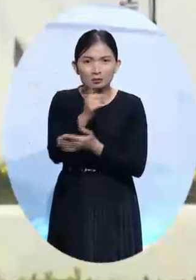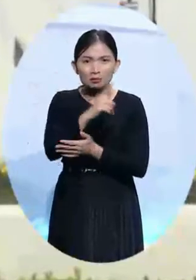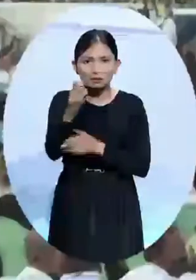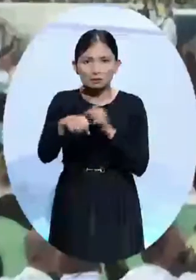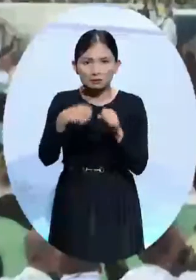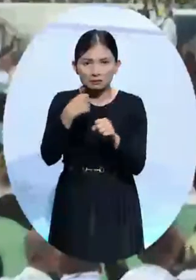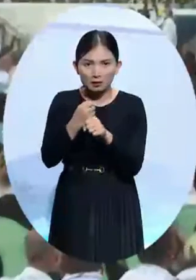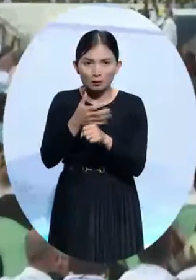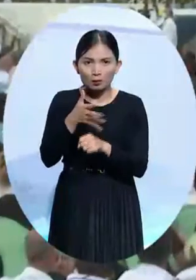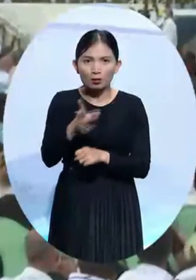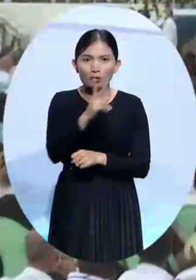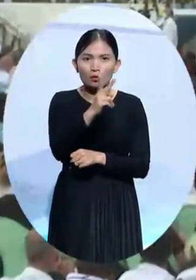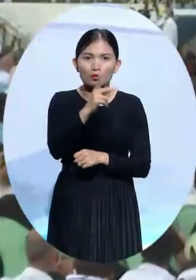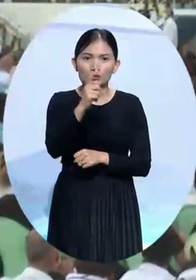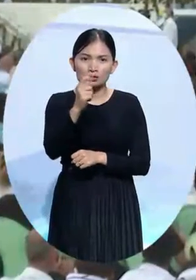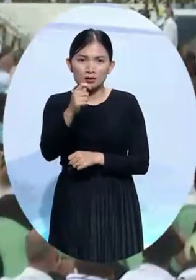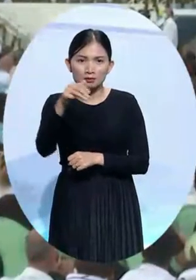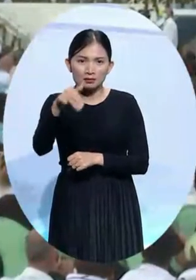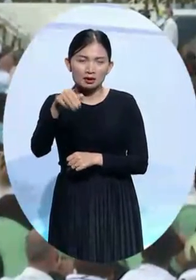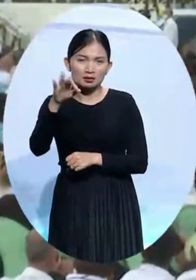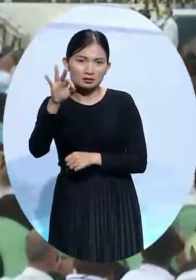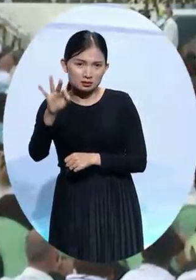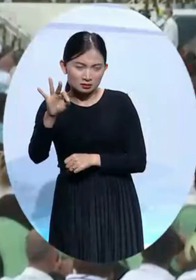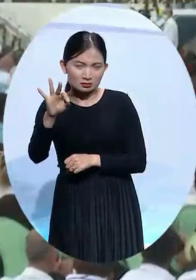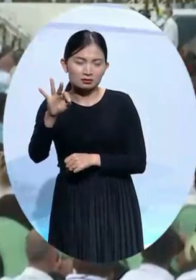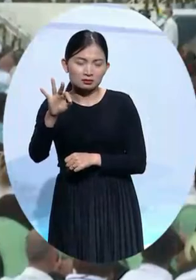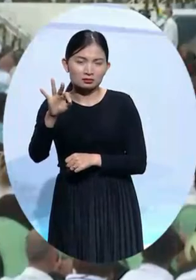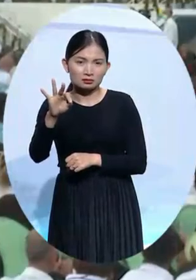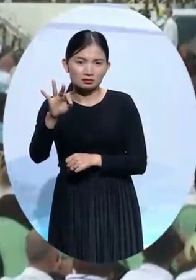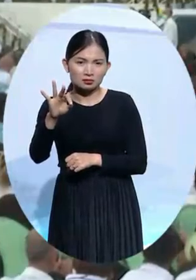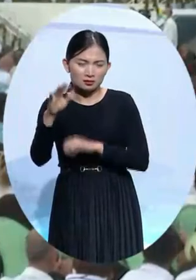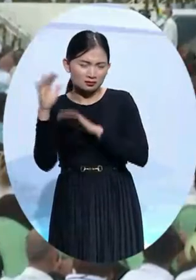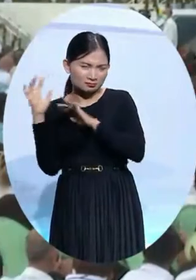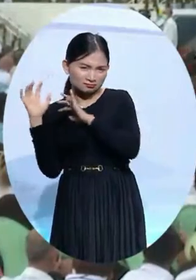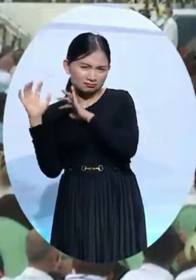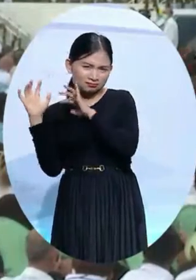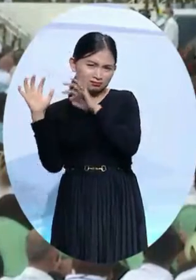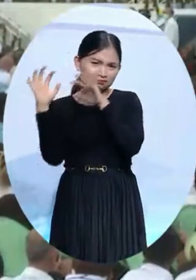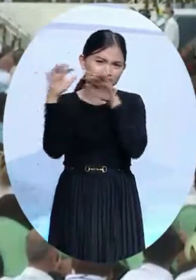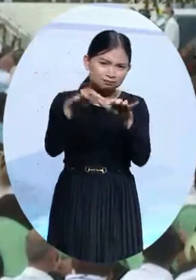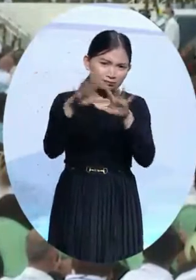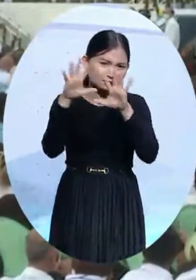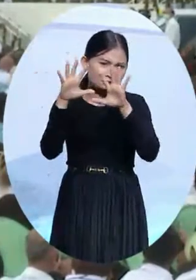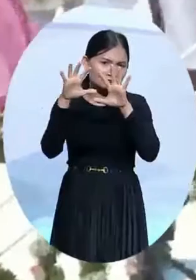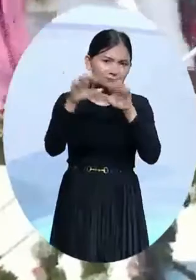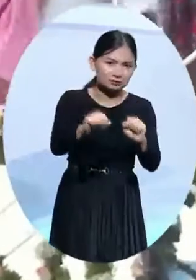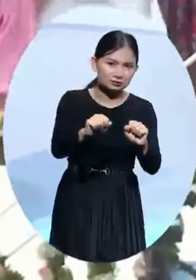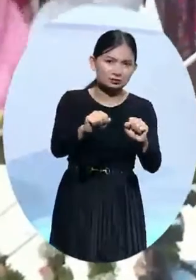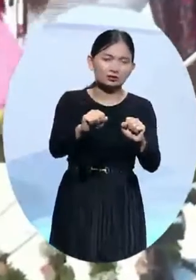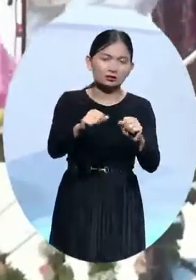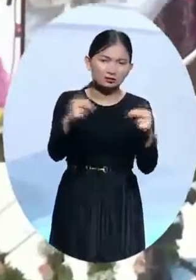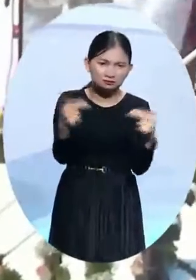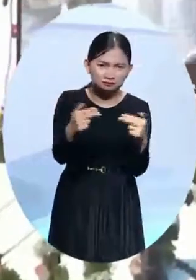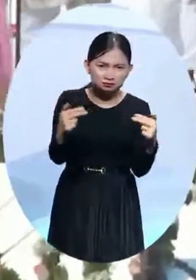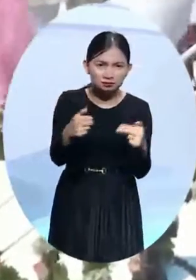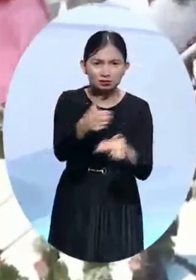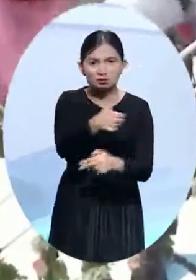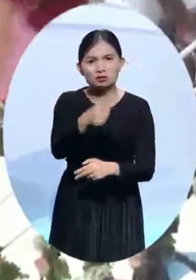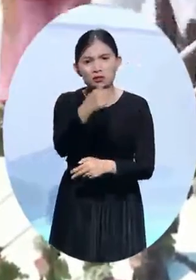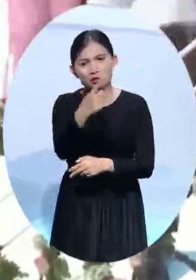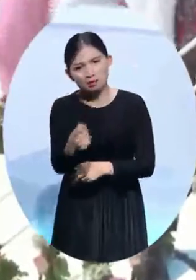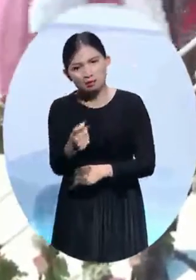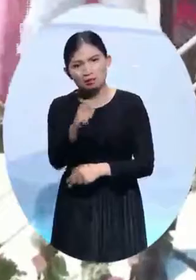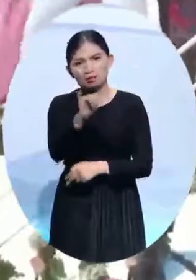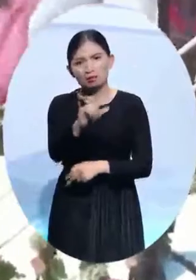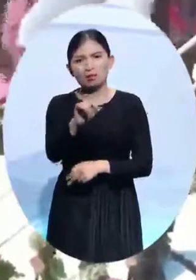Martí do Fidel Castro đứng đầu, đã tổ chức cuộc tấn công pháo đài Moncada. Tổng cộng 61 người đã hy sinh, Fidel